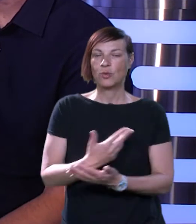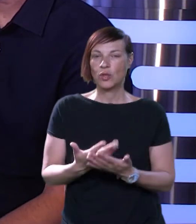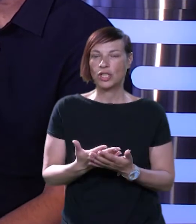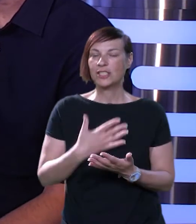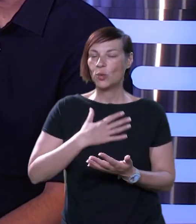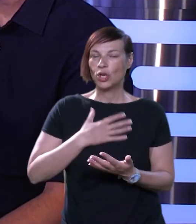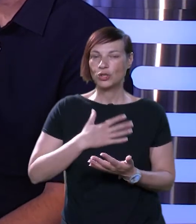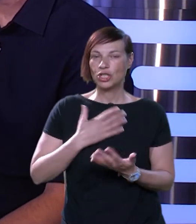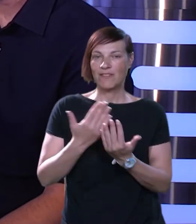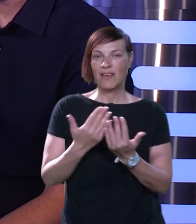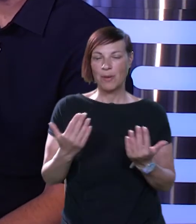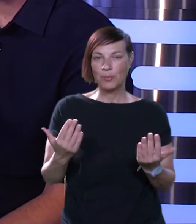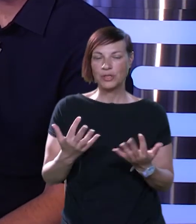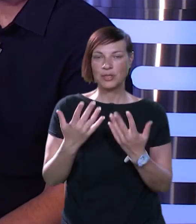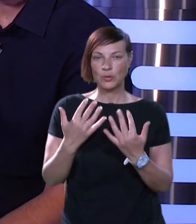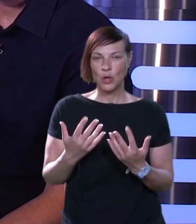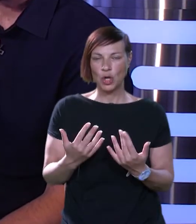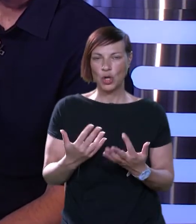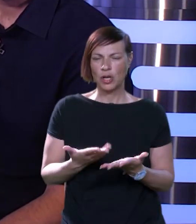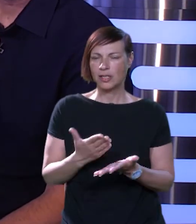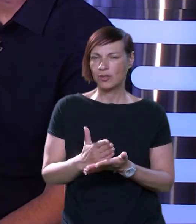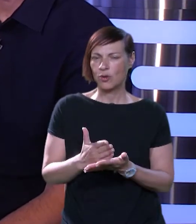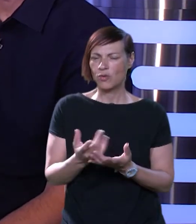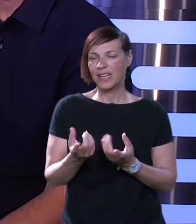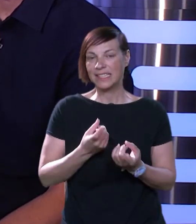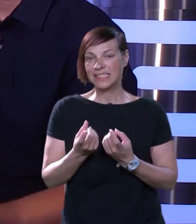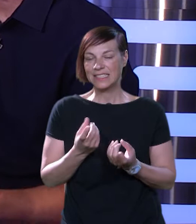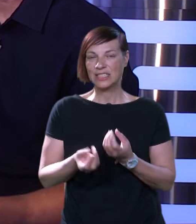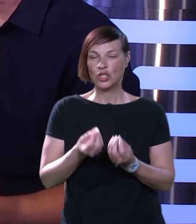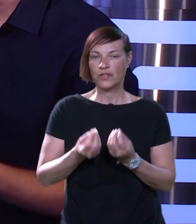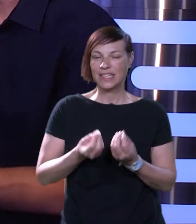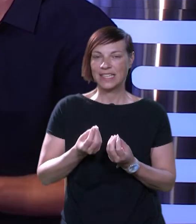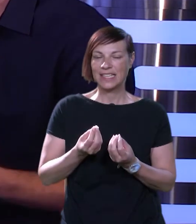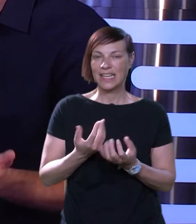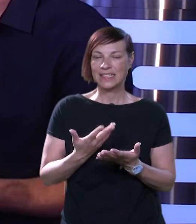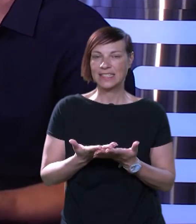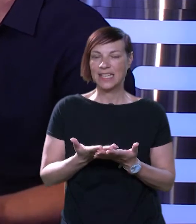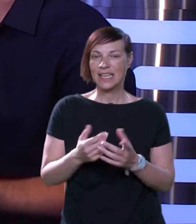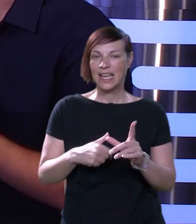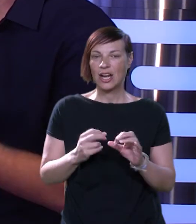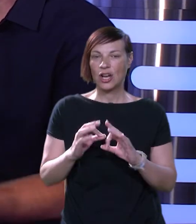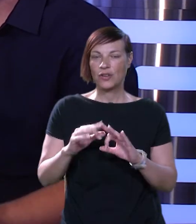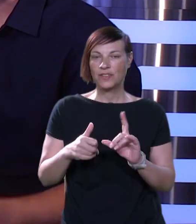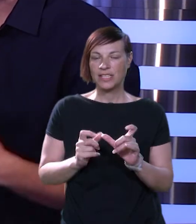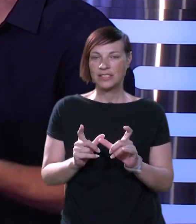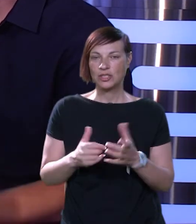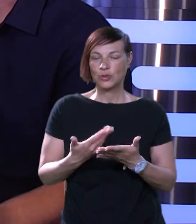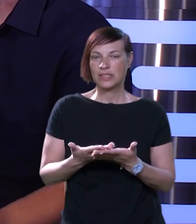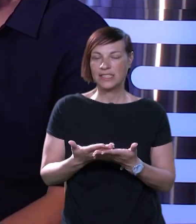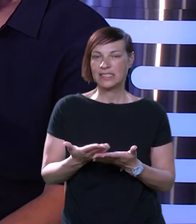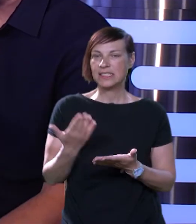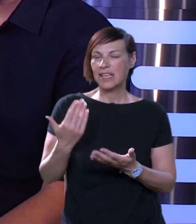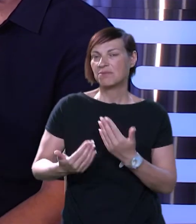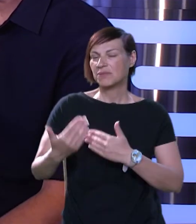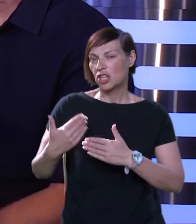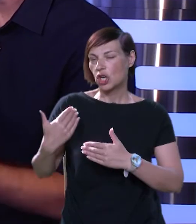nekako oduševljava publiku, ali koliko je, mislim, uvijek izazov igrati na igrama, na Lovrijencu, ti se vraćaš već